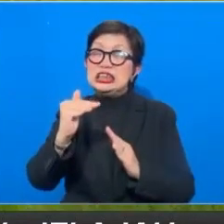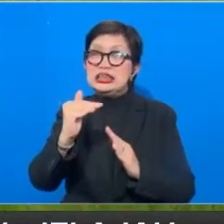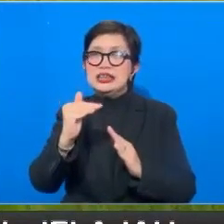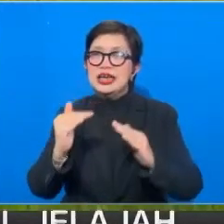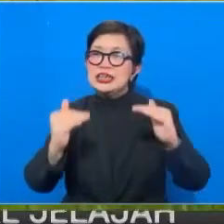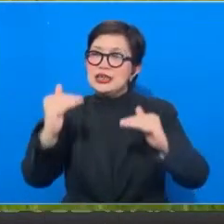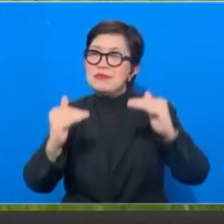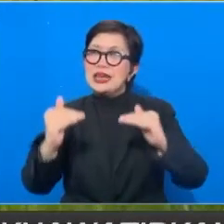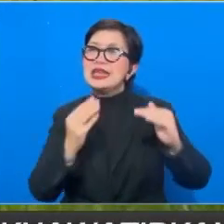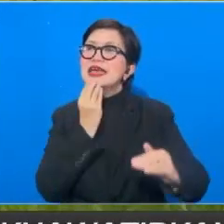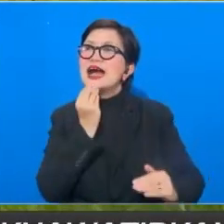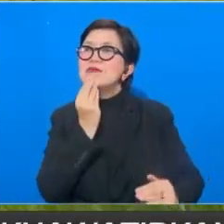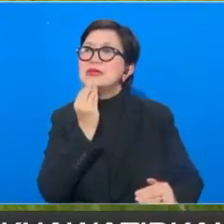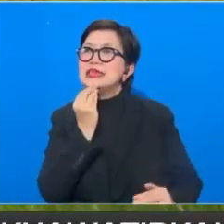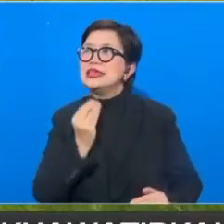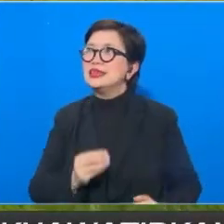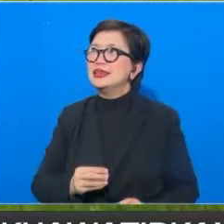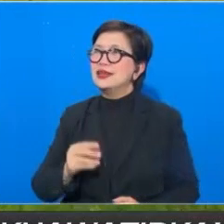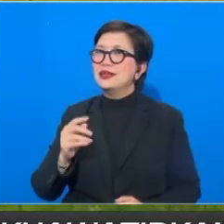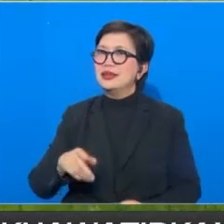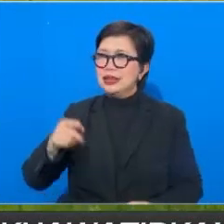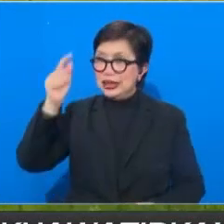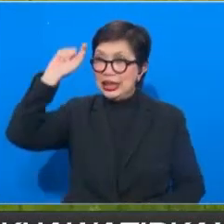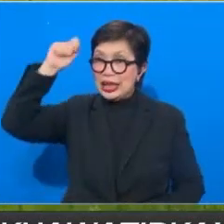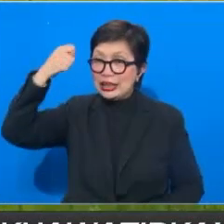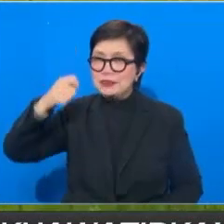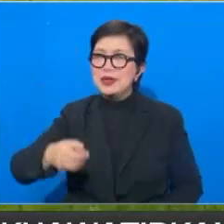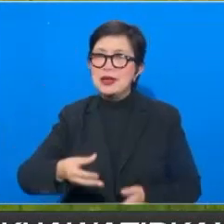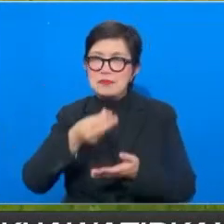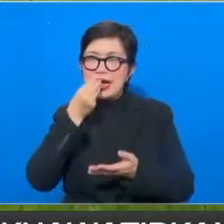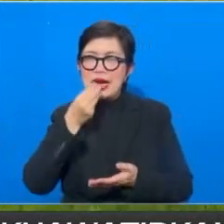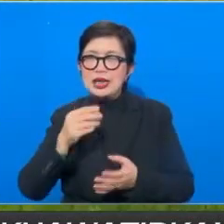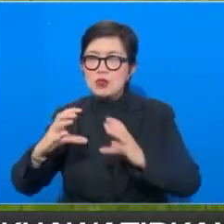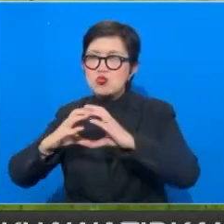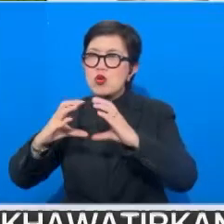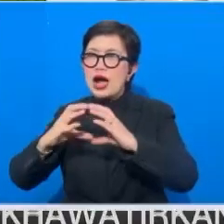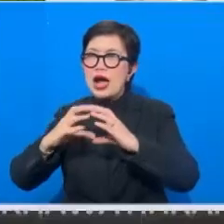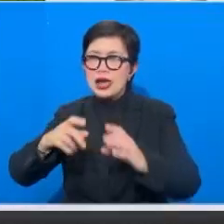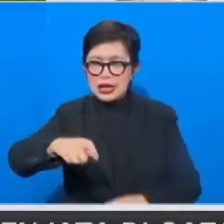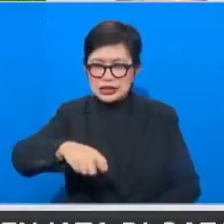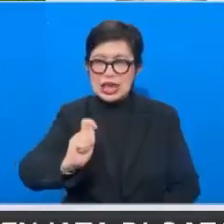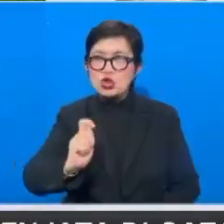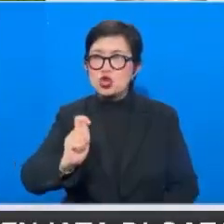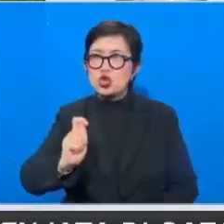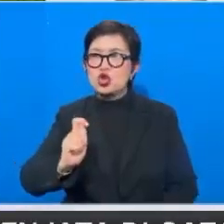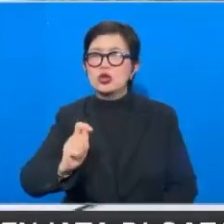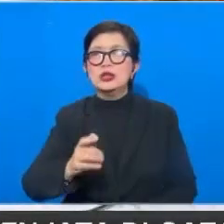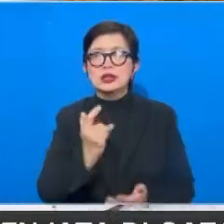domba, imbangi dengan makan makanan berserat seperti buah dan sayuran agar badan tetap sehat ya.